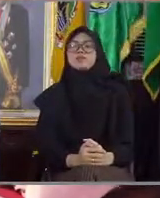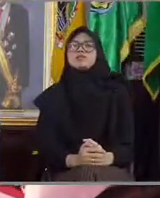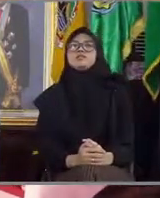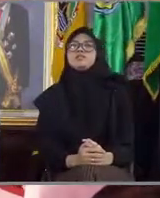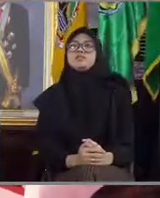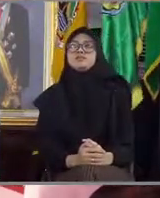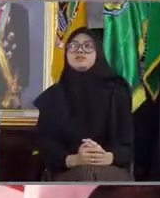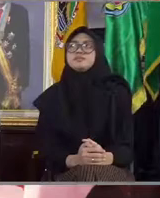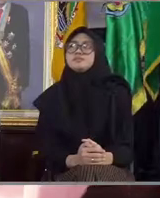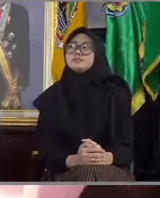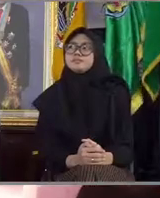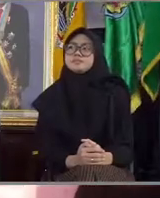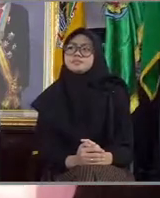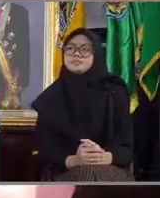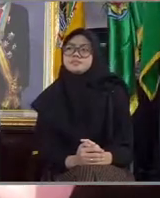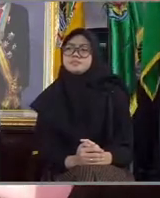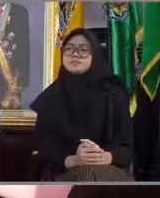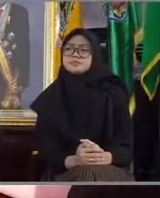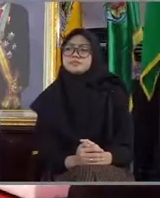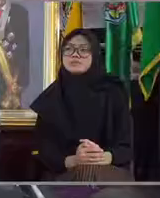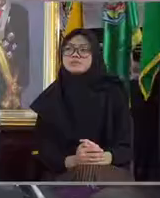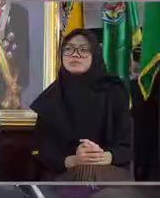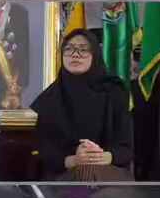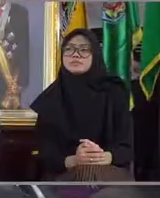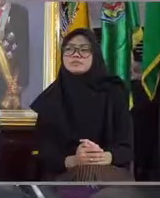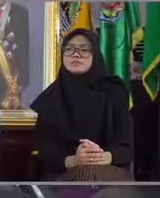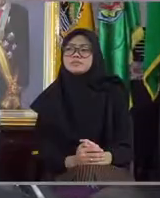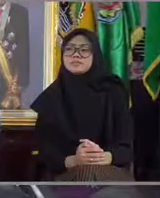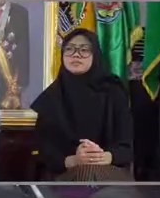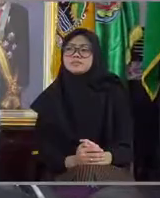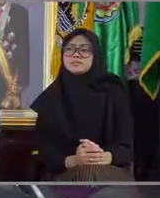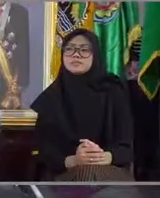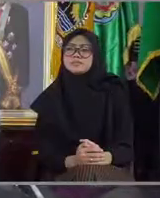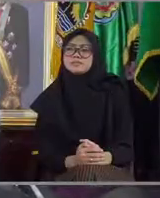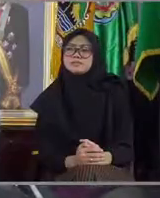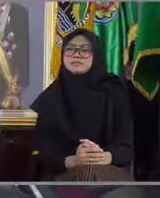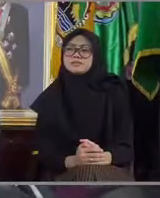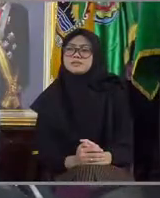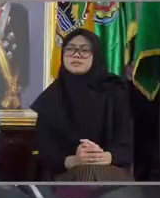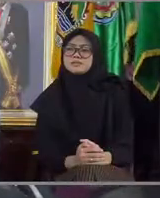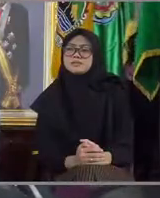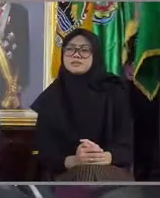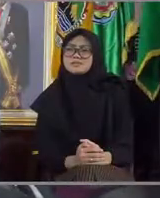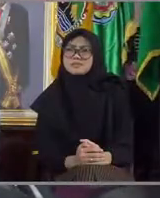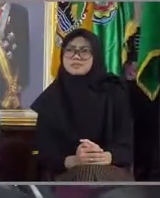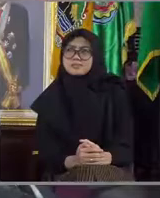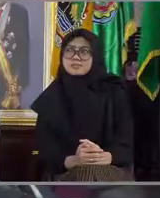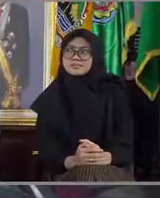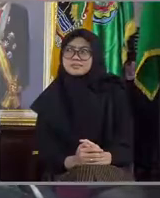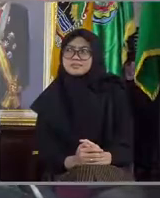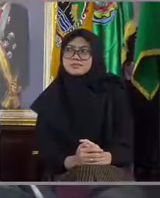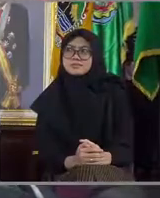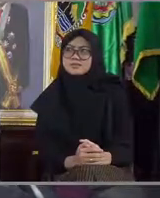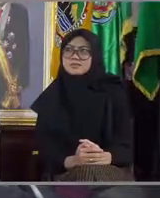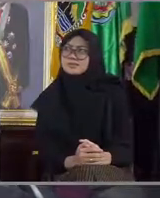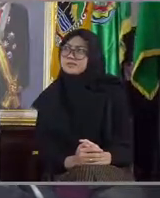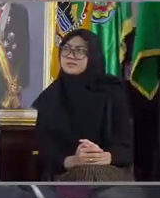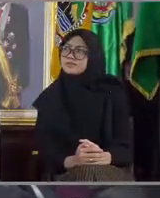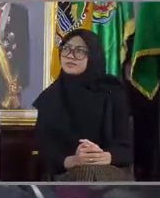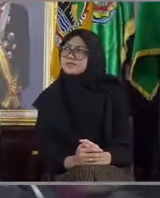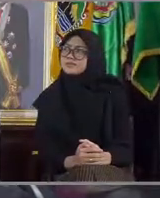Sudah kita siapkan untuk di SKP pelayanan kegiatan